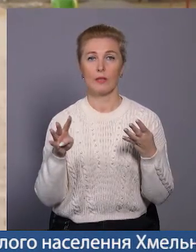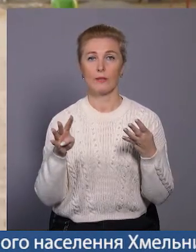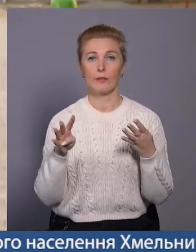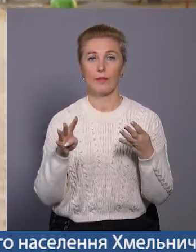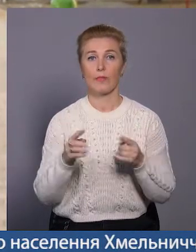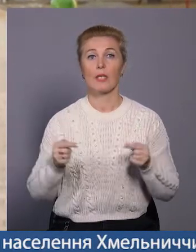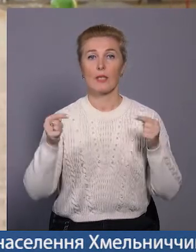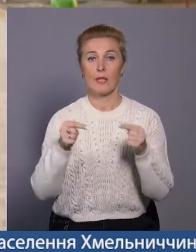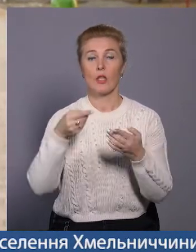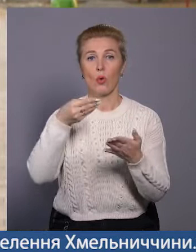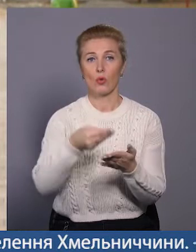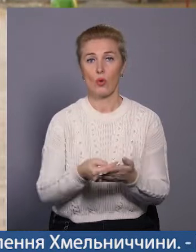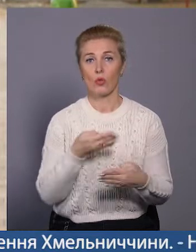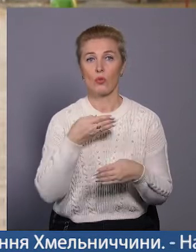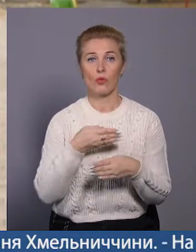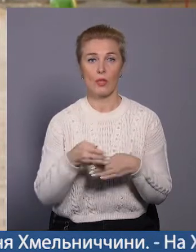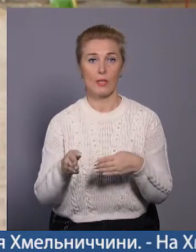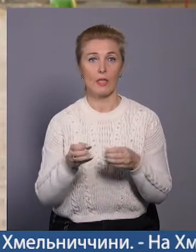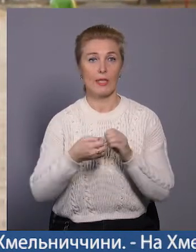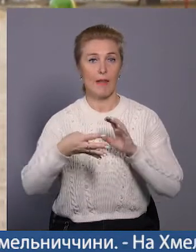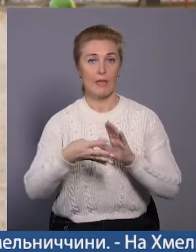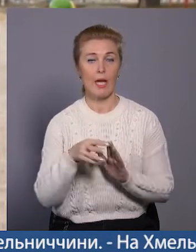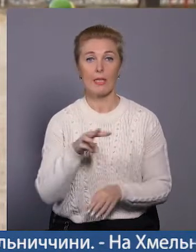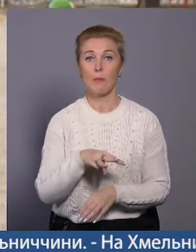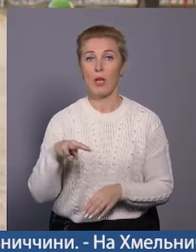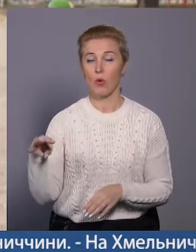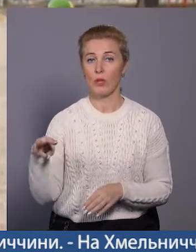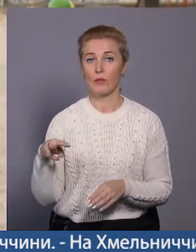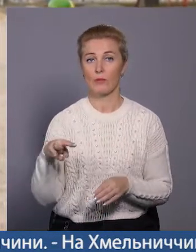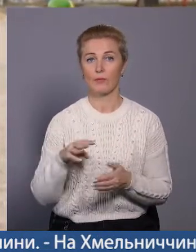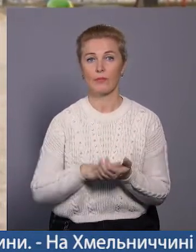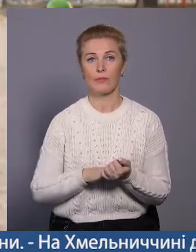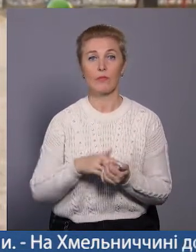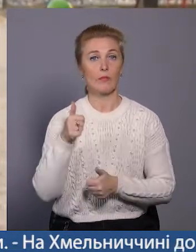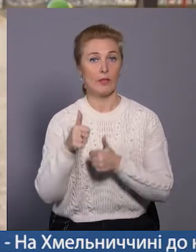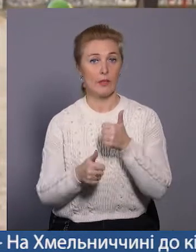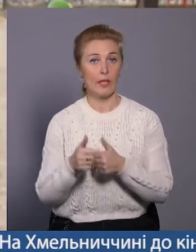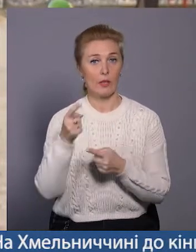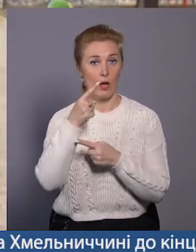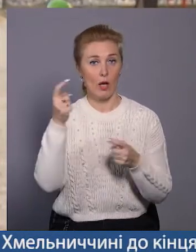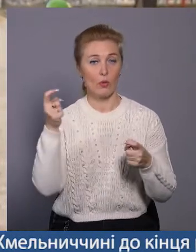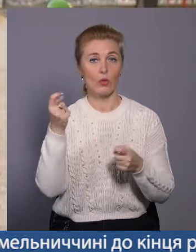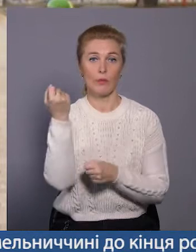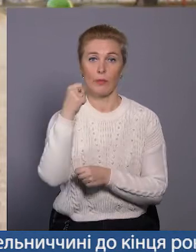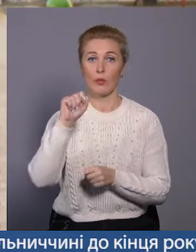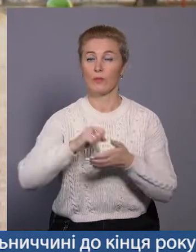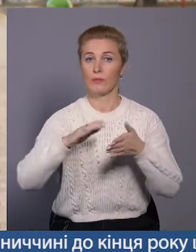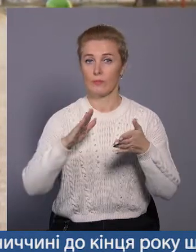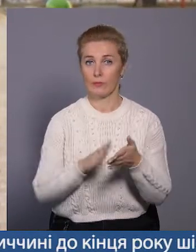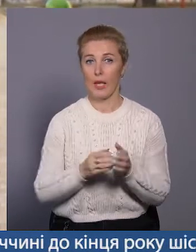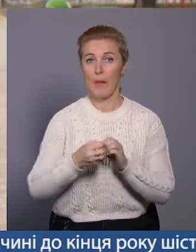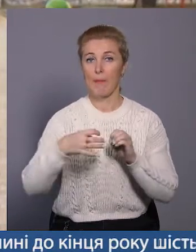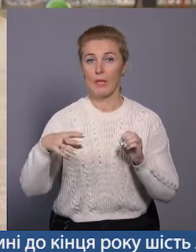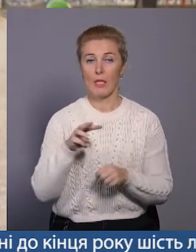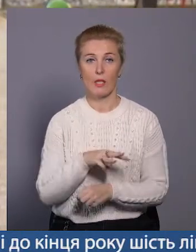згідно кошторисної частини 19 мільйонів. Положений тендер, переможцем визначено, переможець запропонував 15